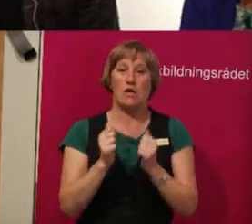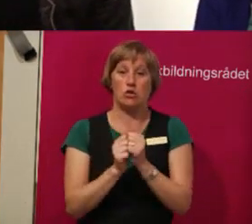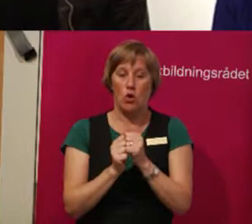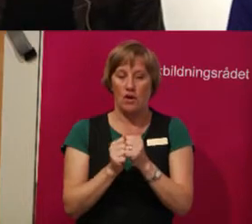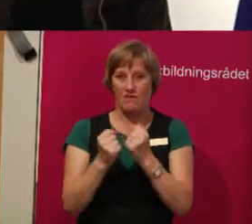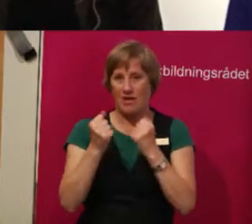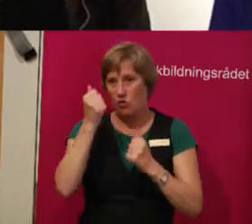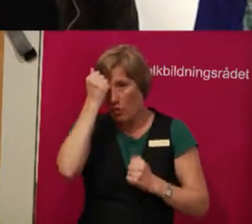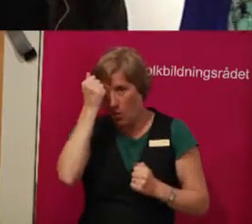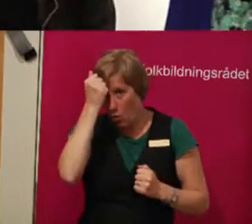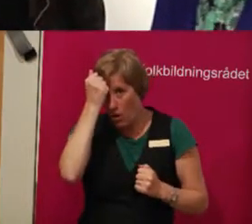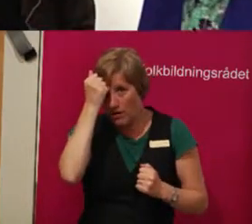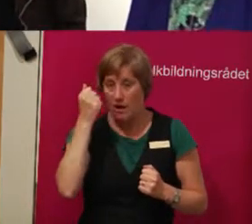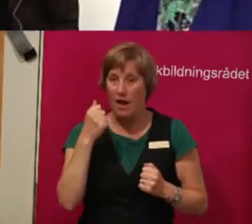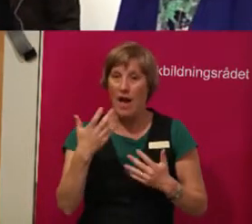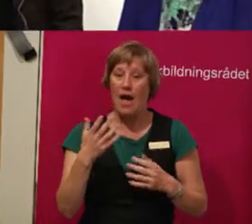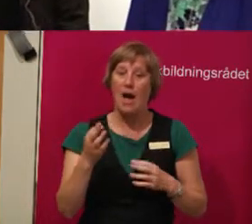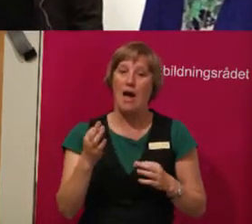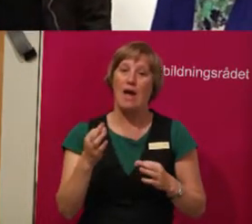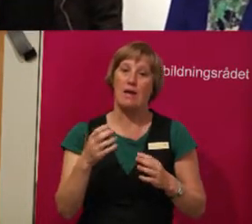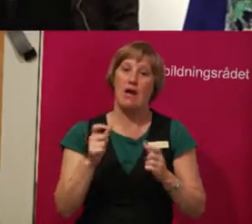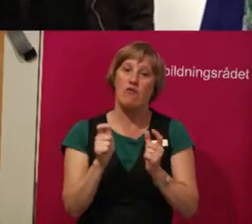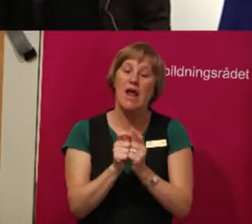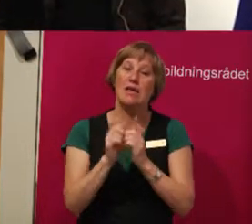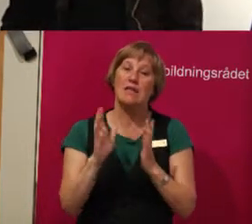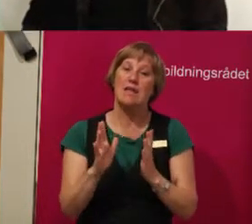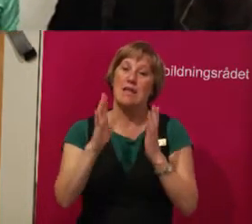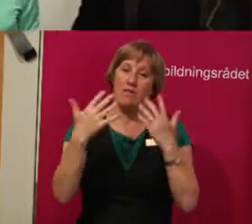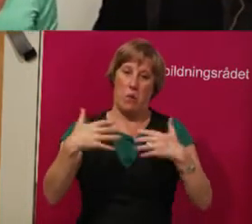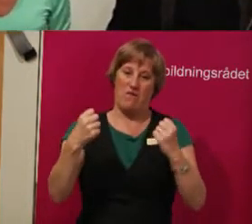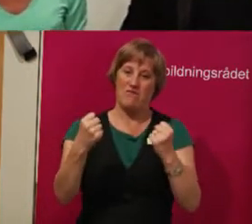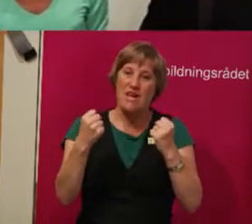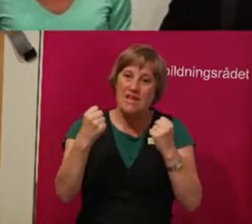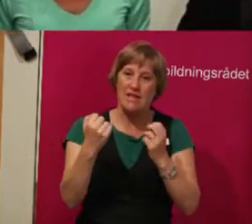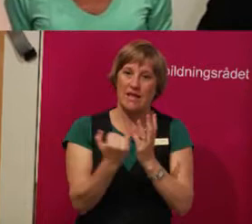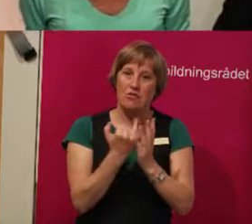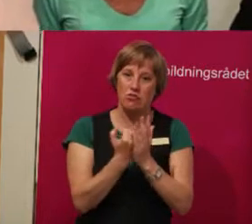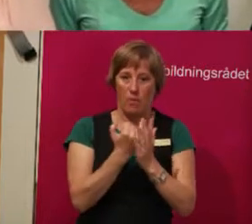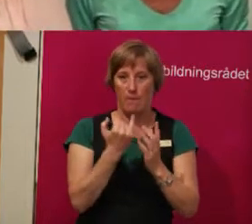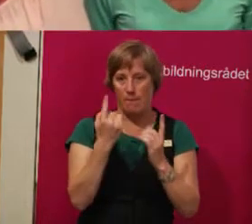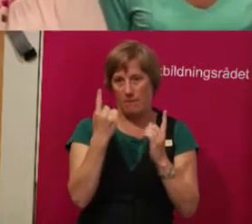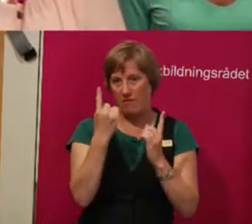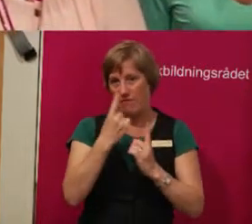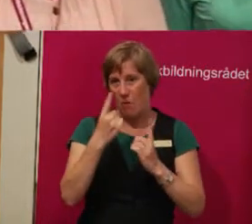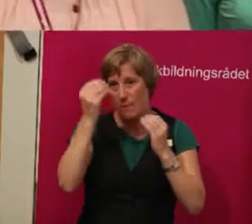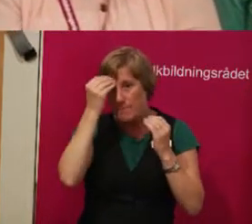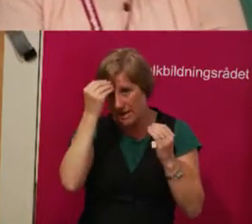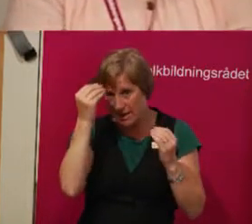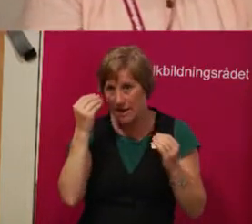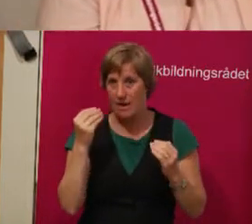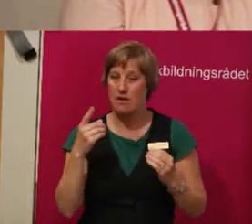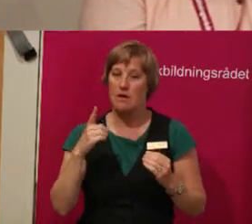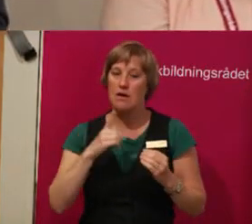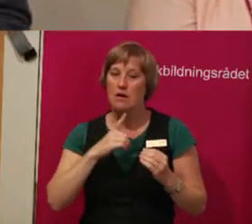ihåg i sammanhanget är hur stor roll föreningslivet spelar när vi talar om studieförbund. Att en väldigt stor andel av den här verksamheten